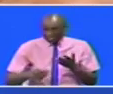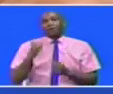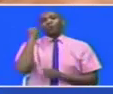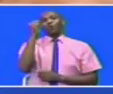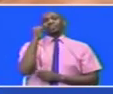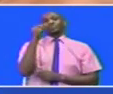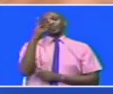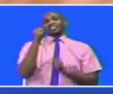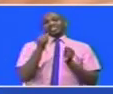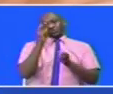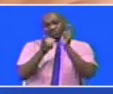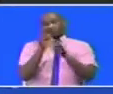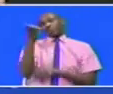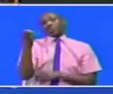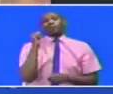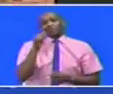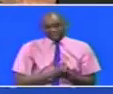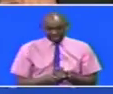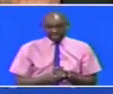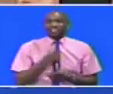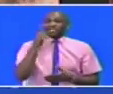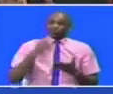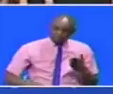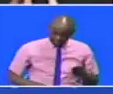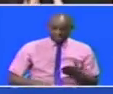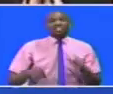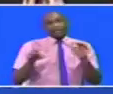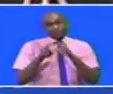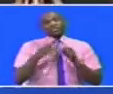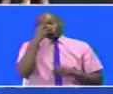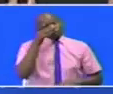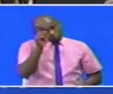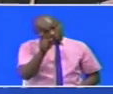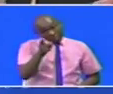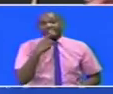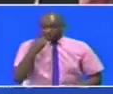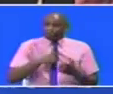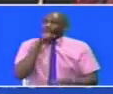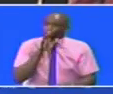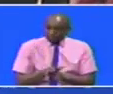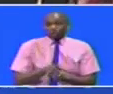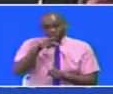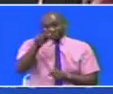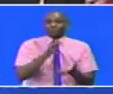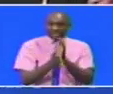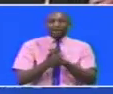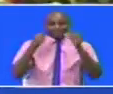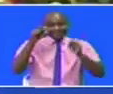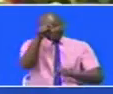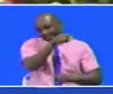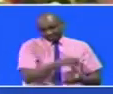mwaka 2022 na kumhakikishia naibu rais William Ruto kuwa atakuwa mkuu wa nchi wakati